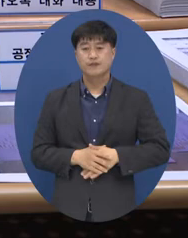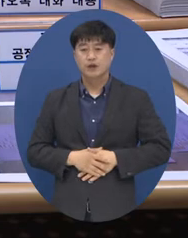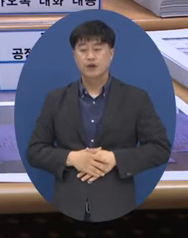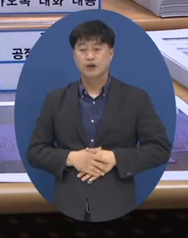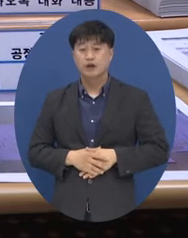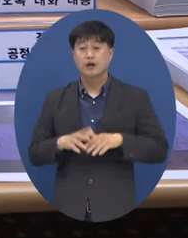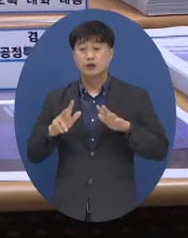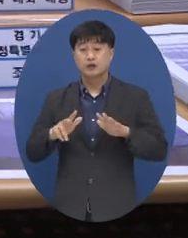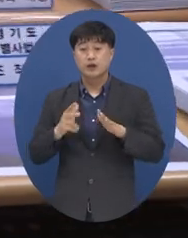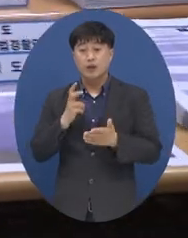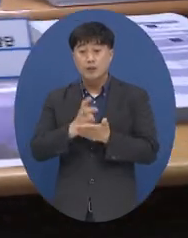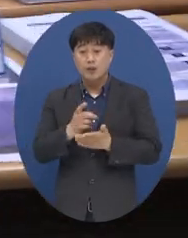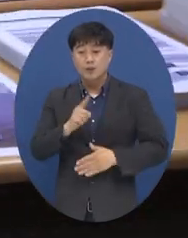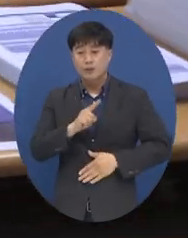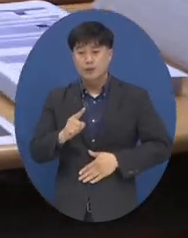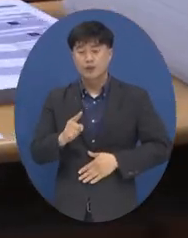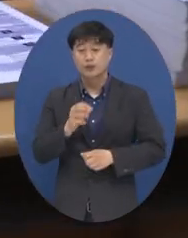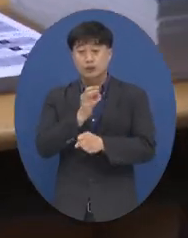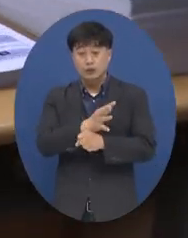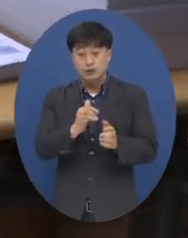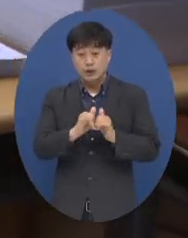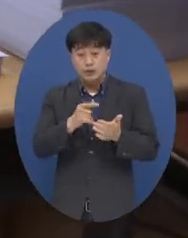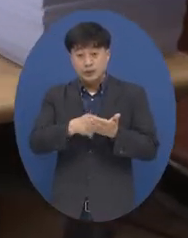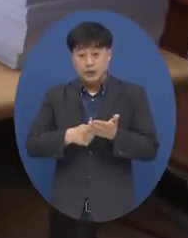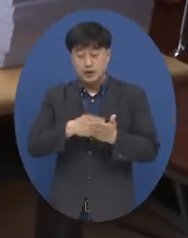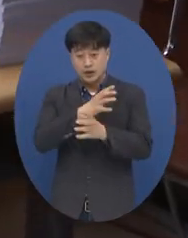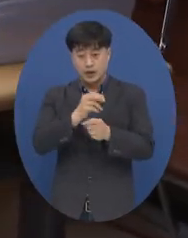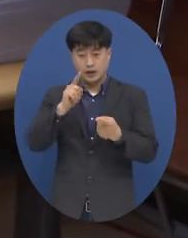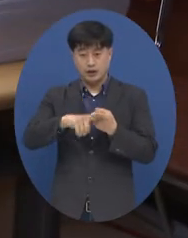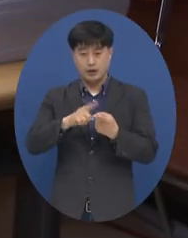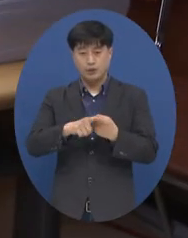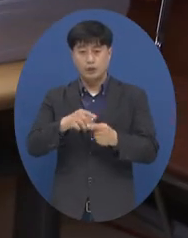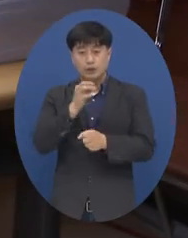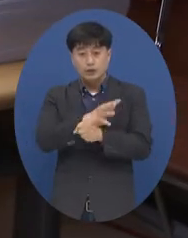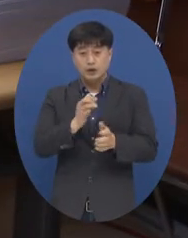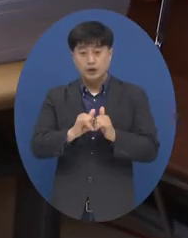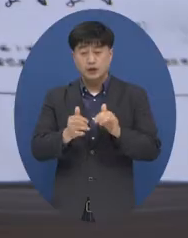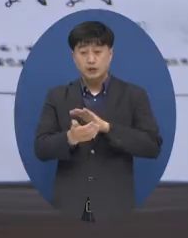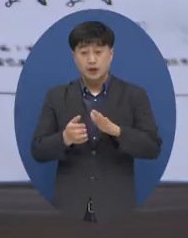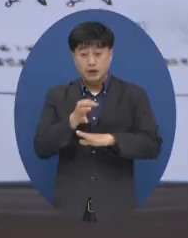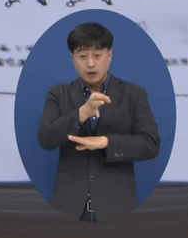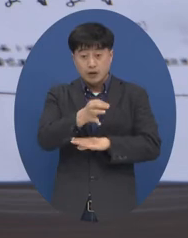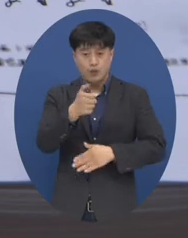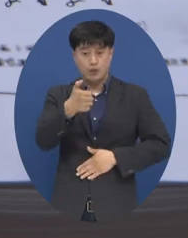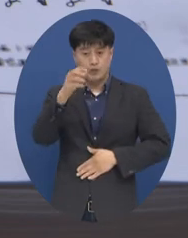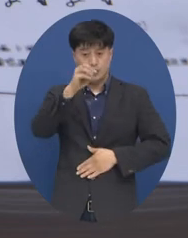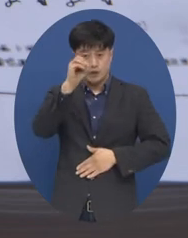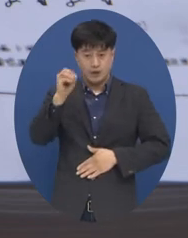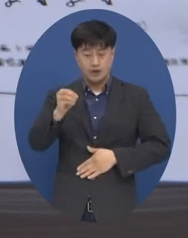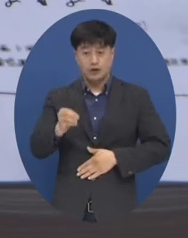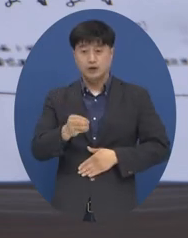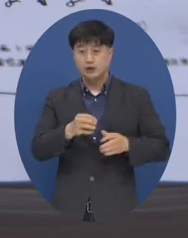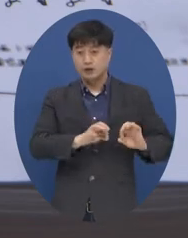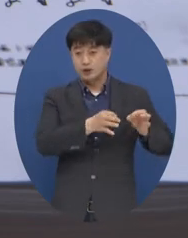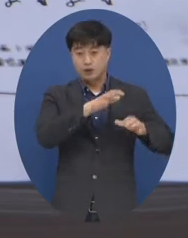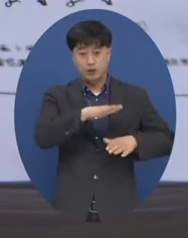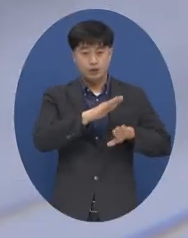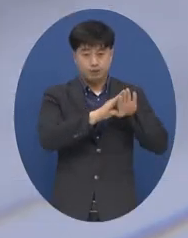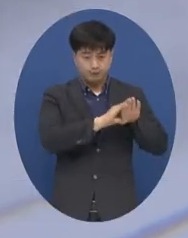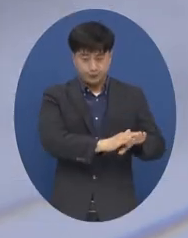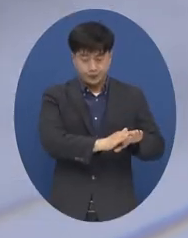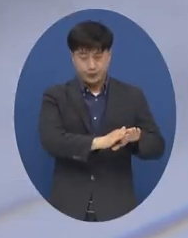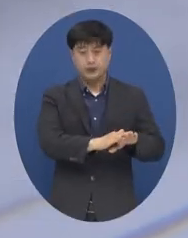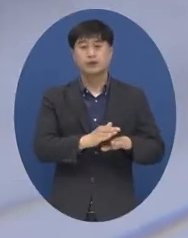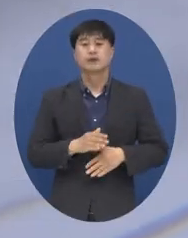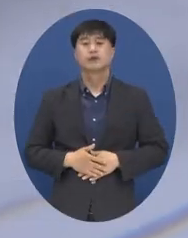현행 선불식 상조업 제도는 소비자 피해 보상 보험 계약에 따라 소비자가 선납한 금액의 50%를 금융기관에